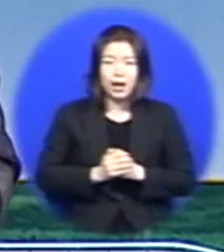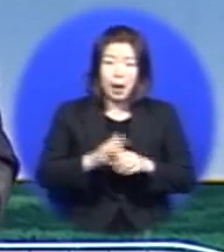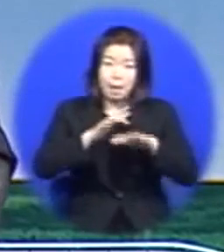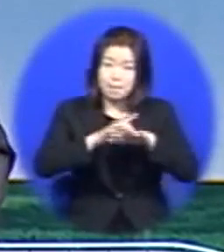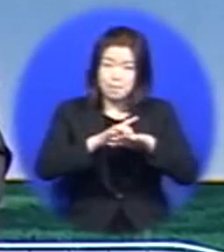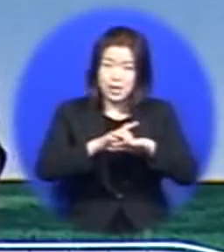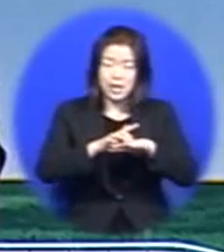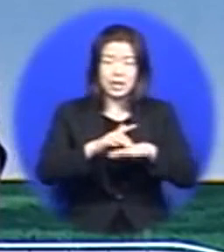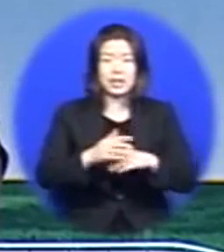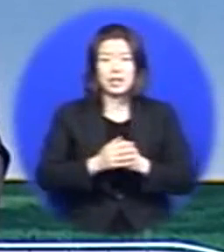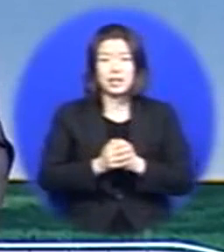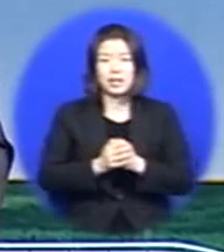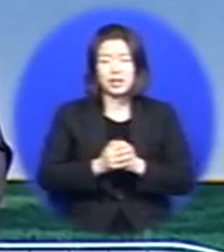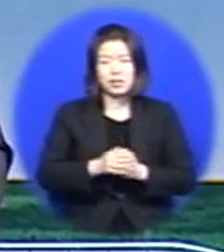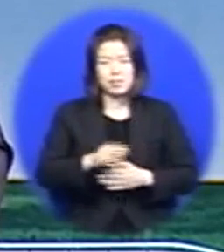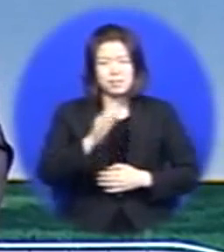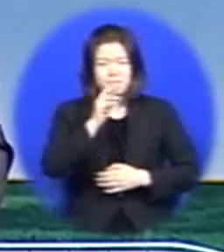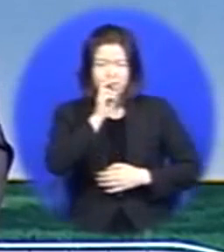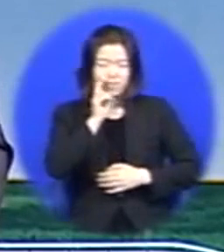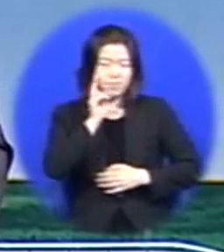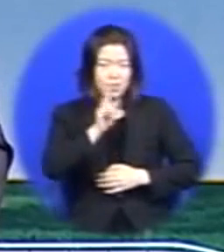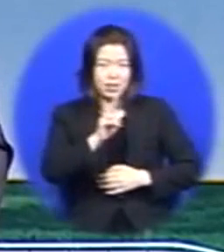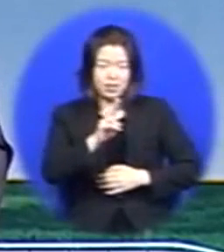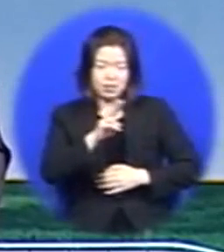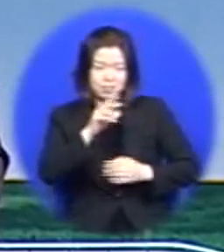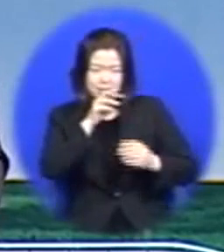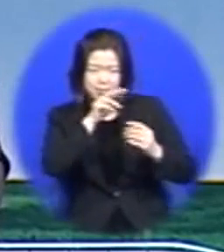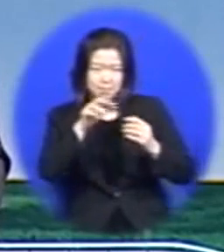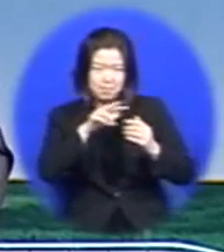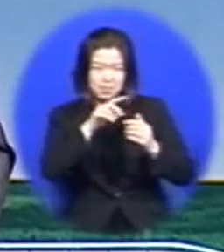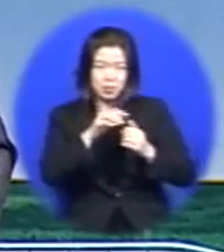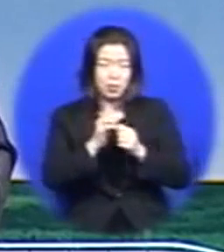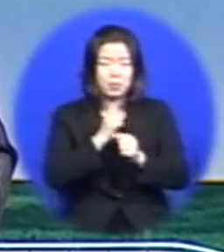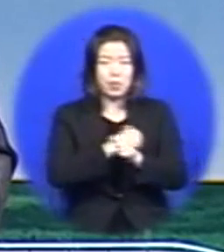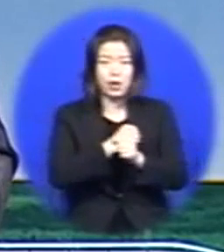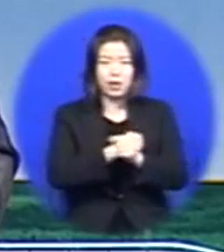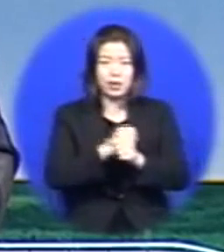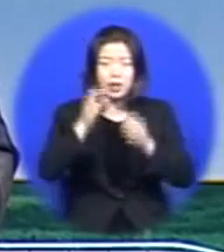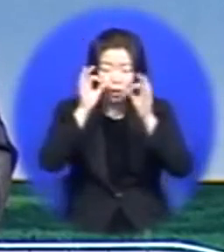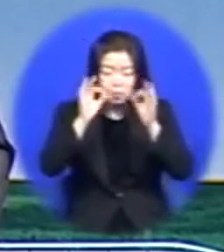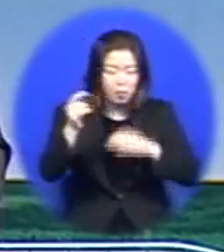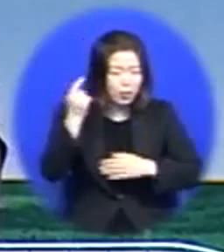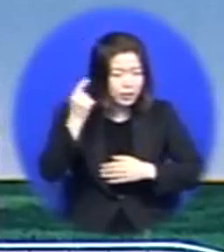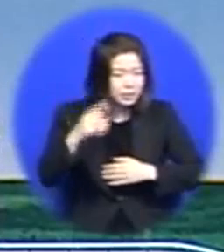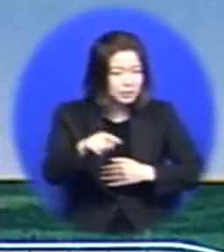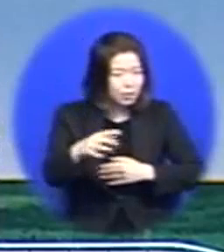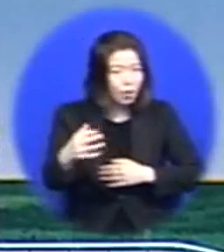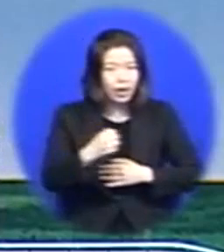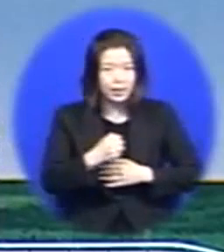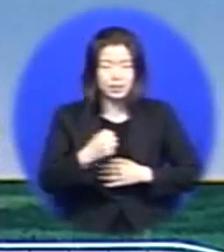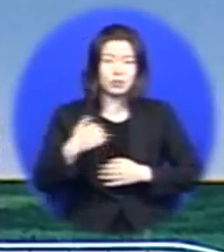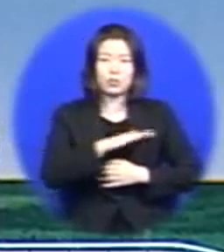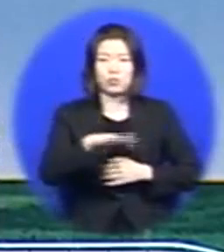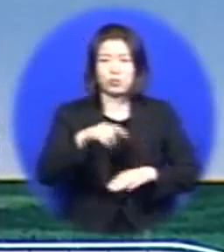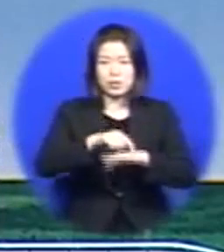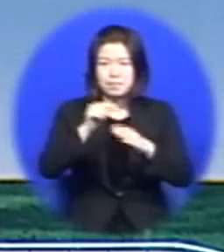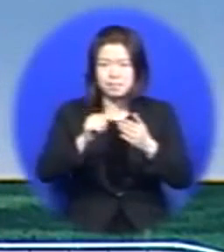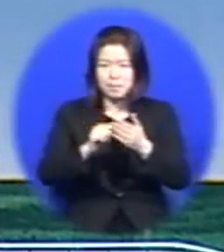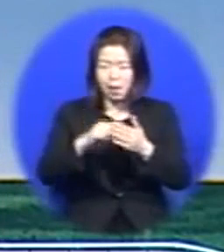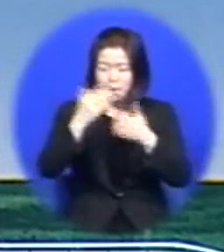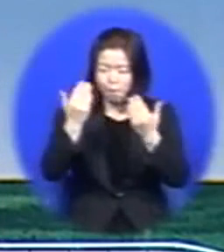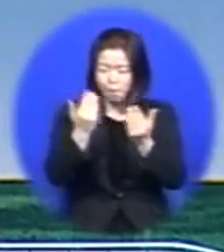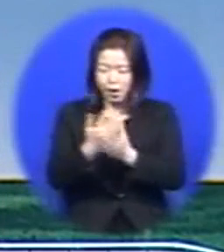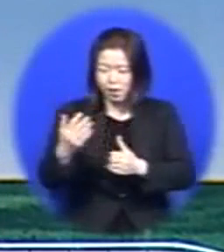마귀가 아주 교묘하게 우리가 보고 듣는 것을 가지고 우리 마음을 완전히